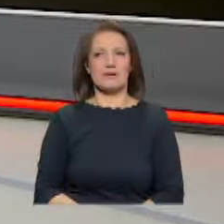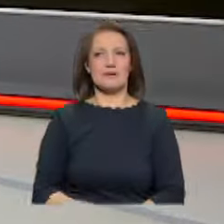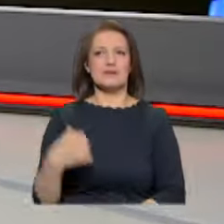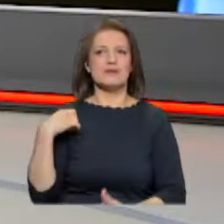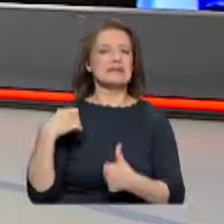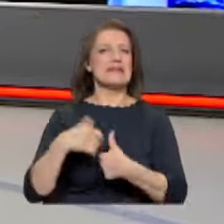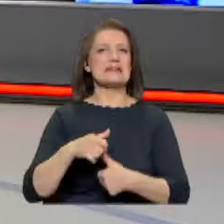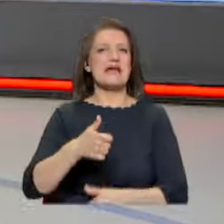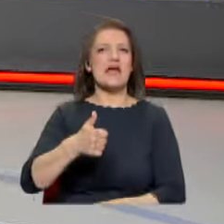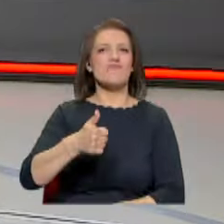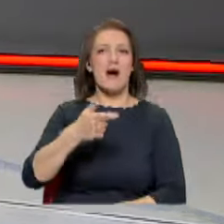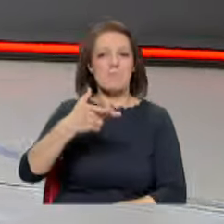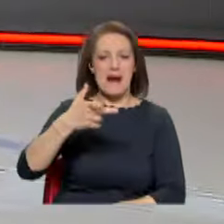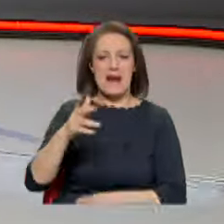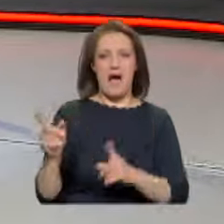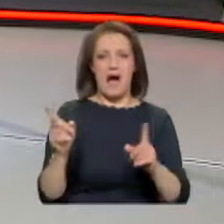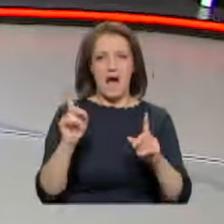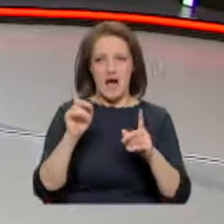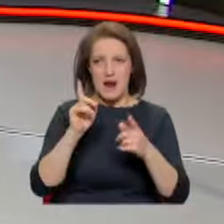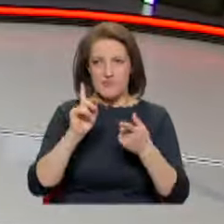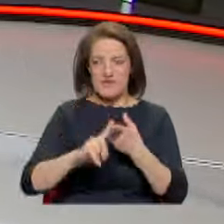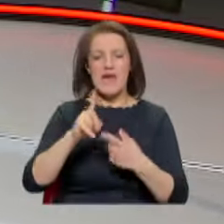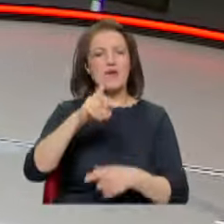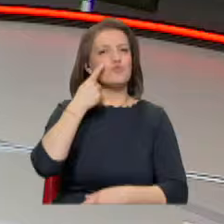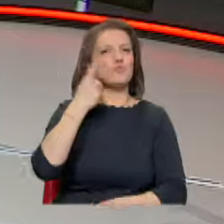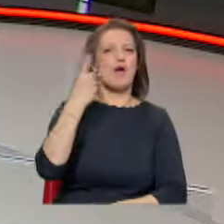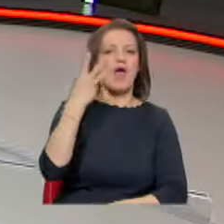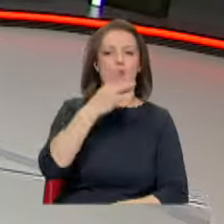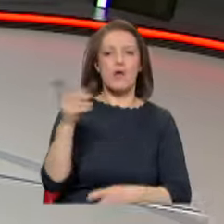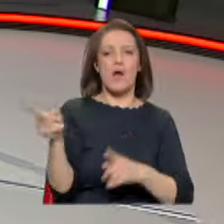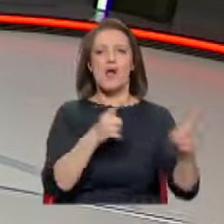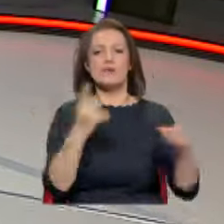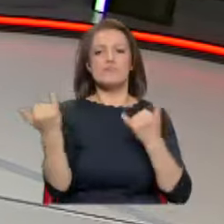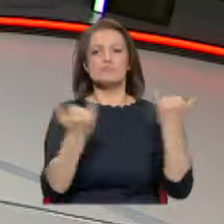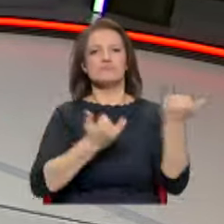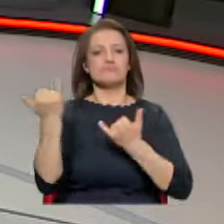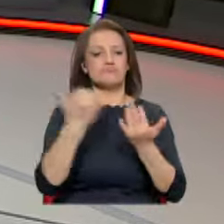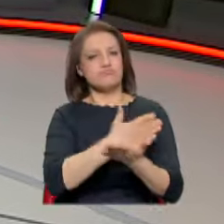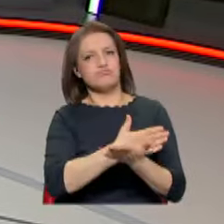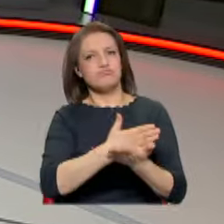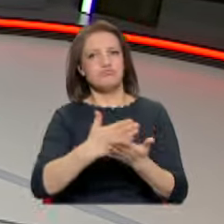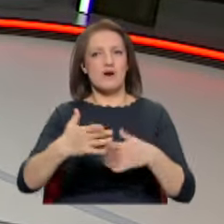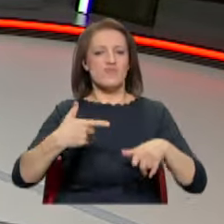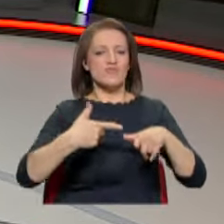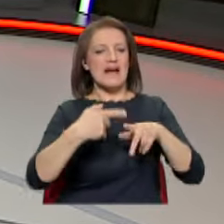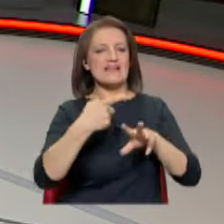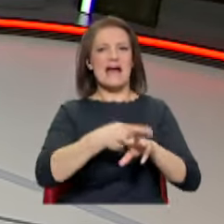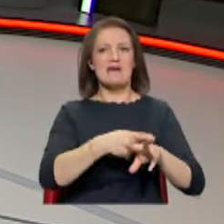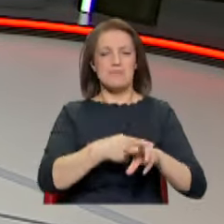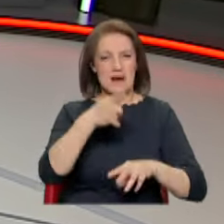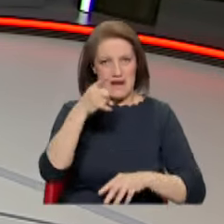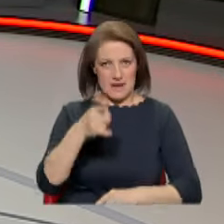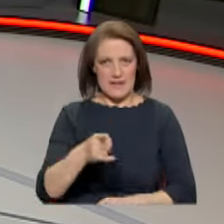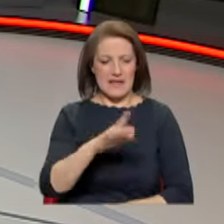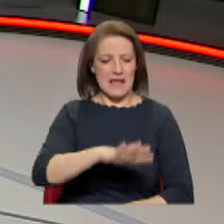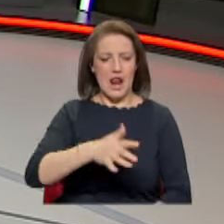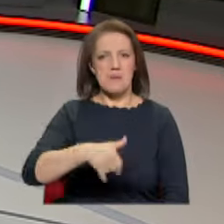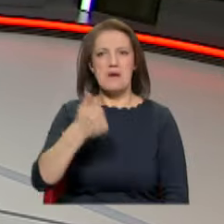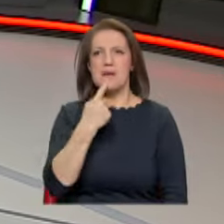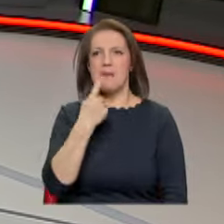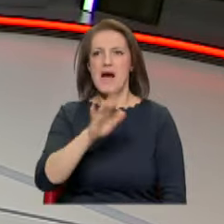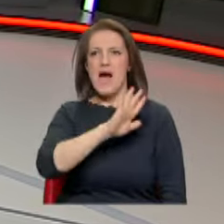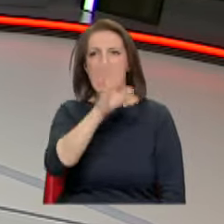Yeniden Refah Partisi ile Cumhurbaşkanı Erdoğan arasında tartışma da bir yandan sürüyor. Fatih Erbakan, Yeniden Refah Partisi'nin genel başkanı, dedi